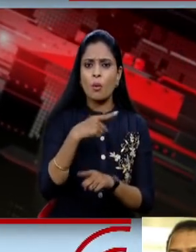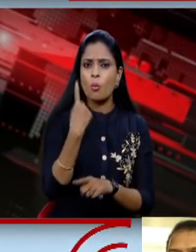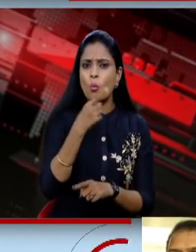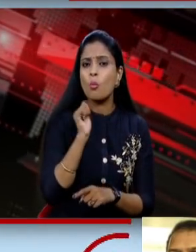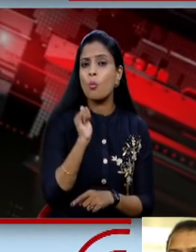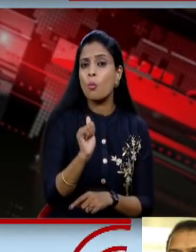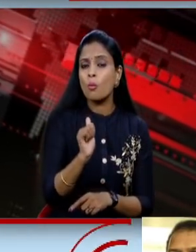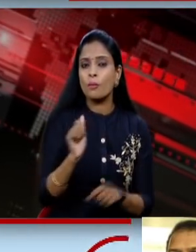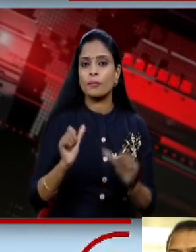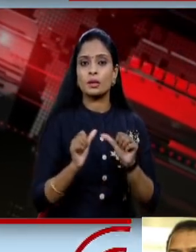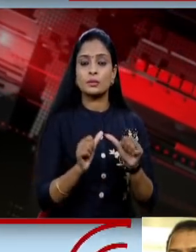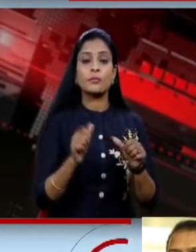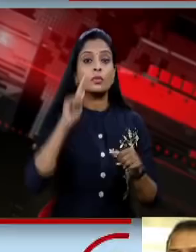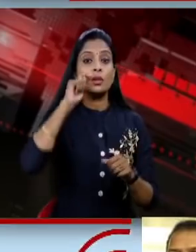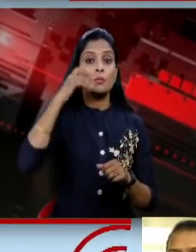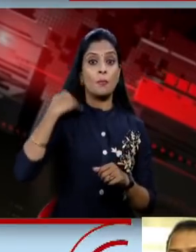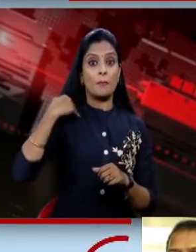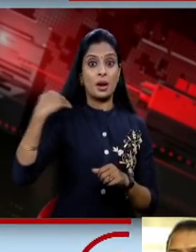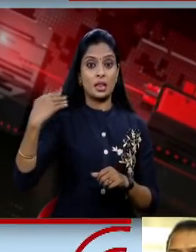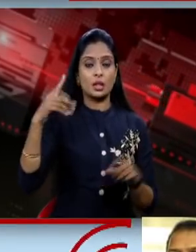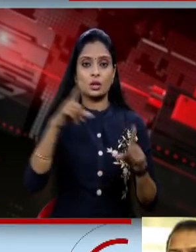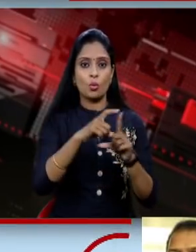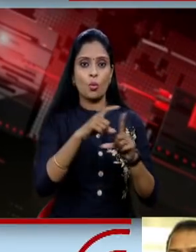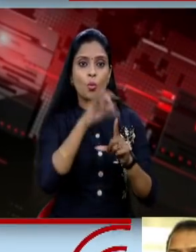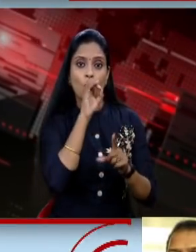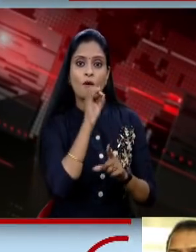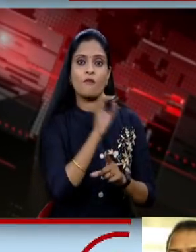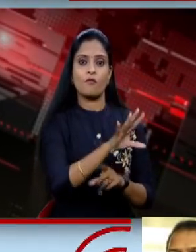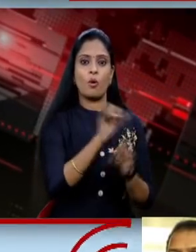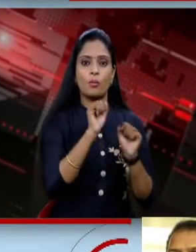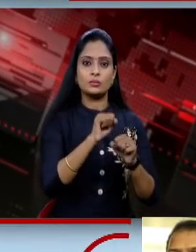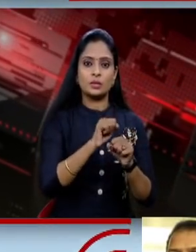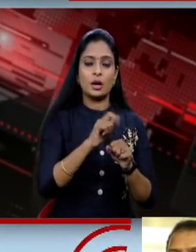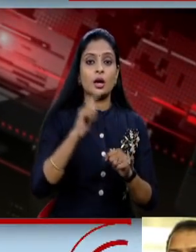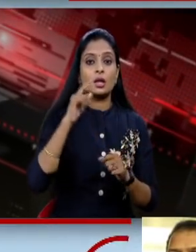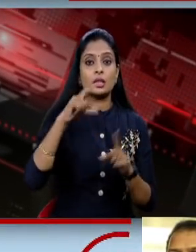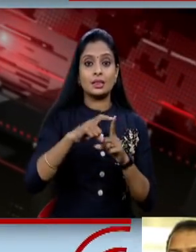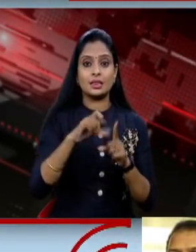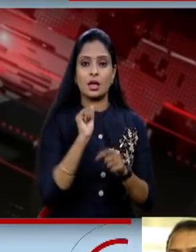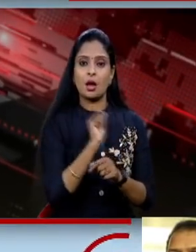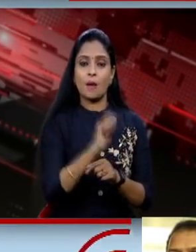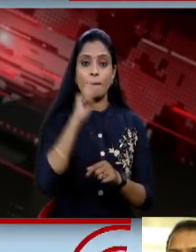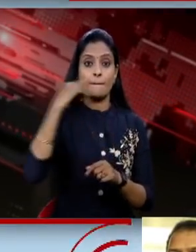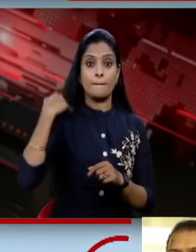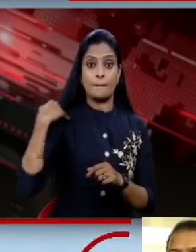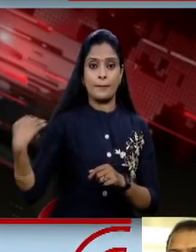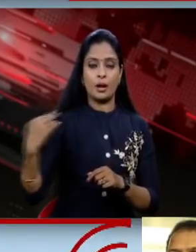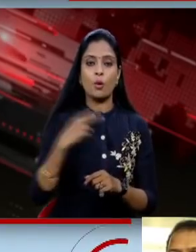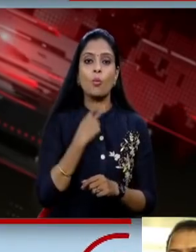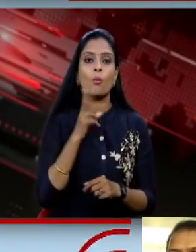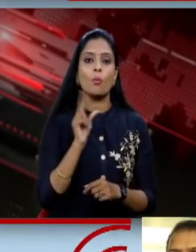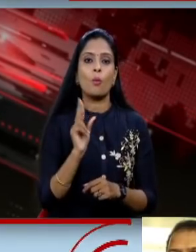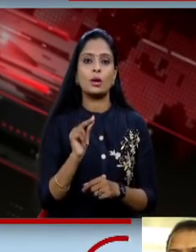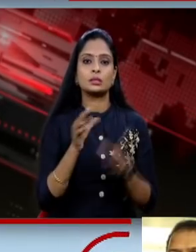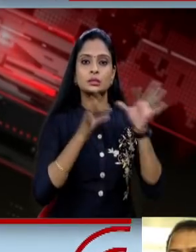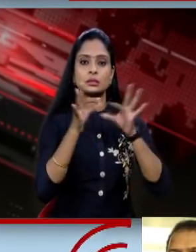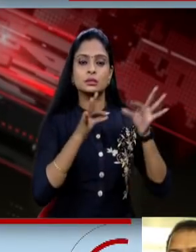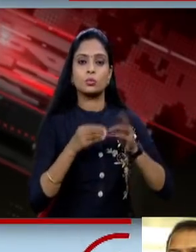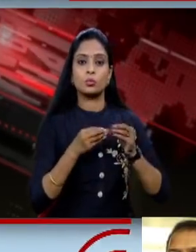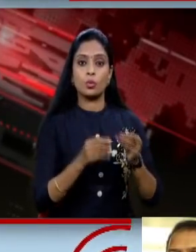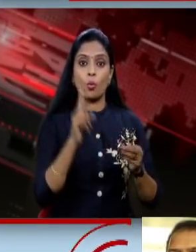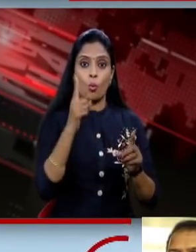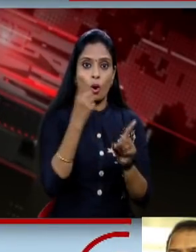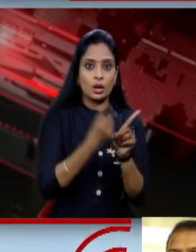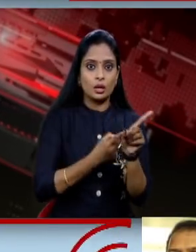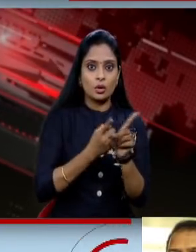അത് അനൂപ് ദിലീപിന് കൊടുക്കുന്ന നിർദ്ദേശമാണ്. അനൂപിന്റെ ശബ്ദമാണ് അത്. ദിലീപിന്റെ അനി അനൂപിന്റെ ശബ്ദമാണ്. അദ്ദേഹം ദിലീപിന് പറഞ്ഞു കൊടുക്കുന്നതാണ്. ഒരു വർഷത്തേക്ക് നിങ്ങൾ ഒരു കോൾ